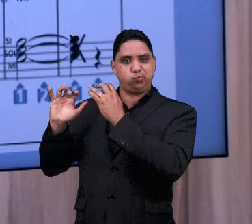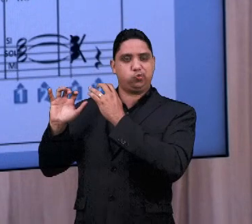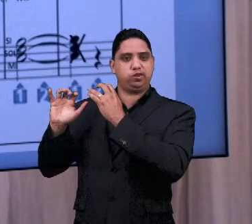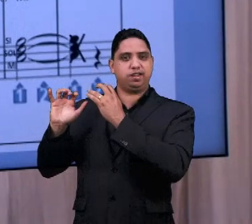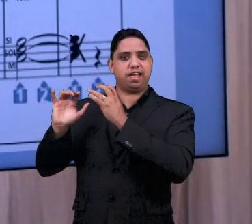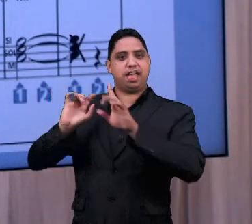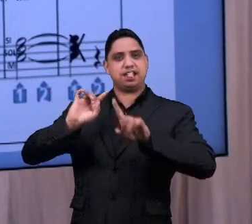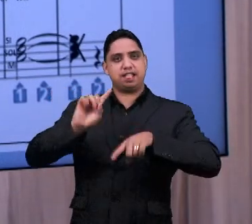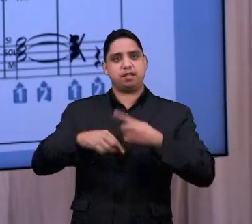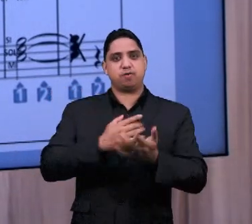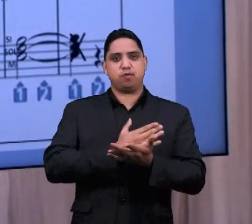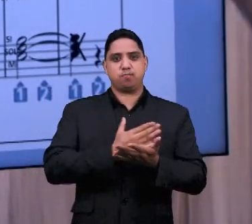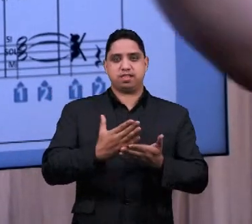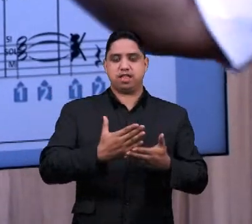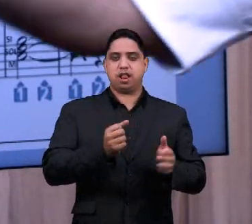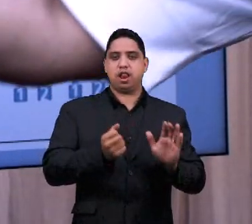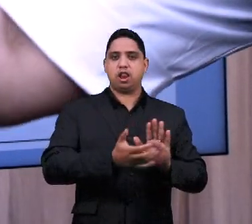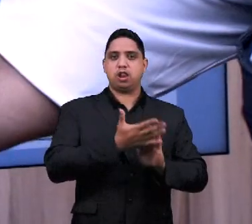commencer l'introduction.